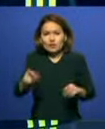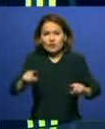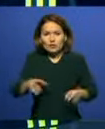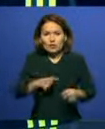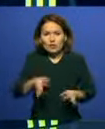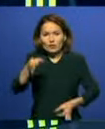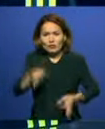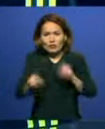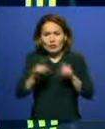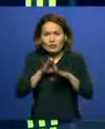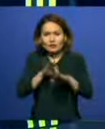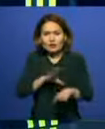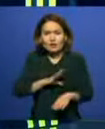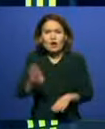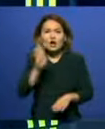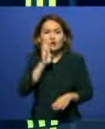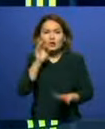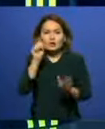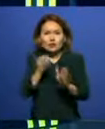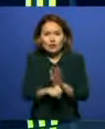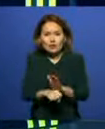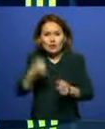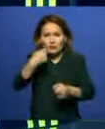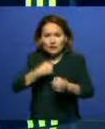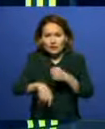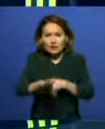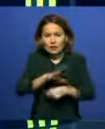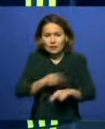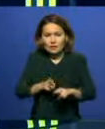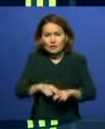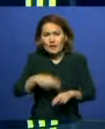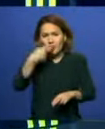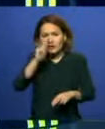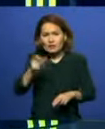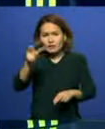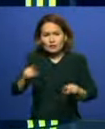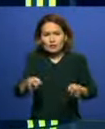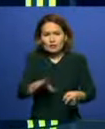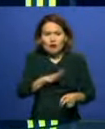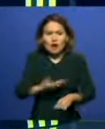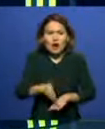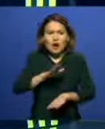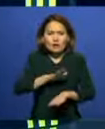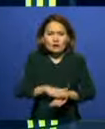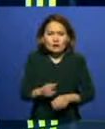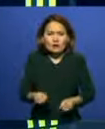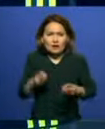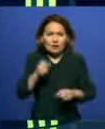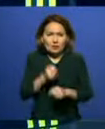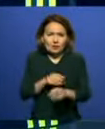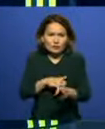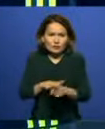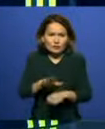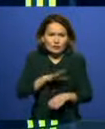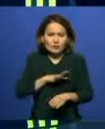бейкүнә бүлдіршінді айуандықпен зорлап өлтірді деген кінә тағылып отыр. Тергеу барысында оның бұдан басқа да бірнеше ауыр қылмыс жасағаны